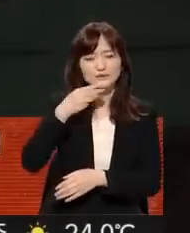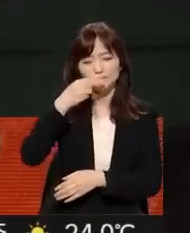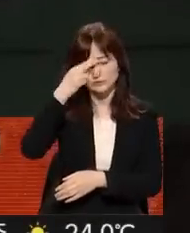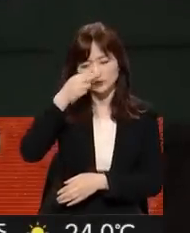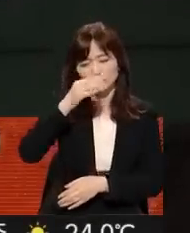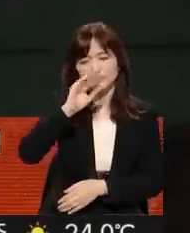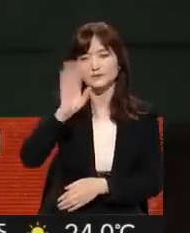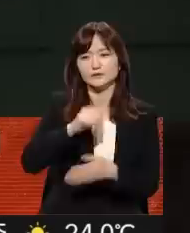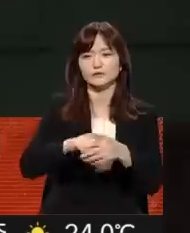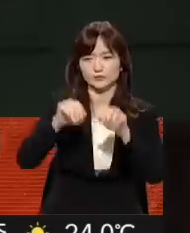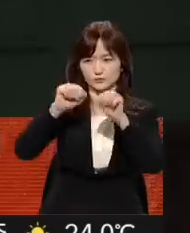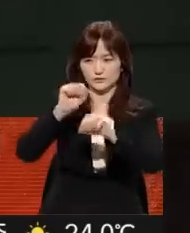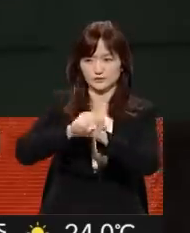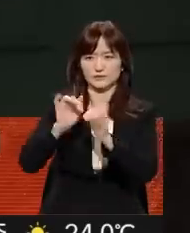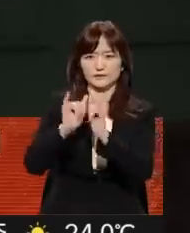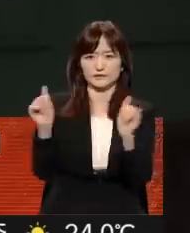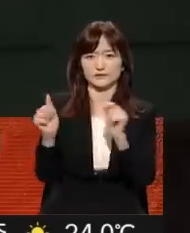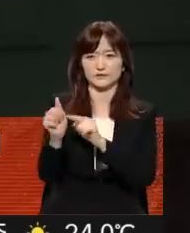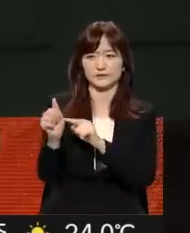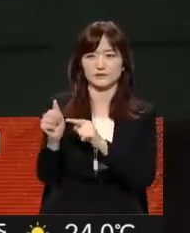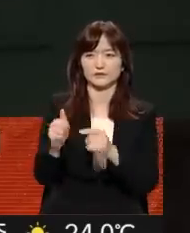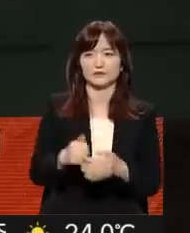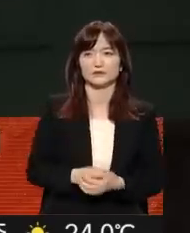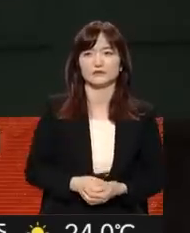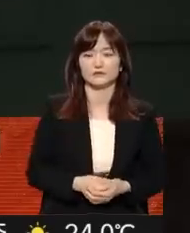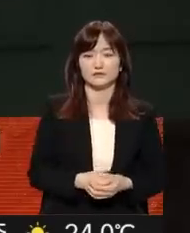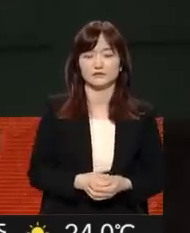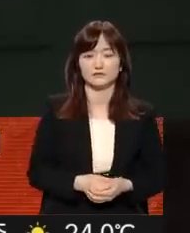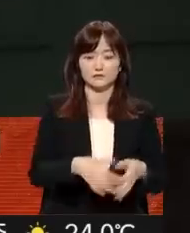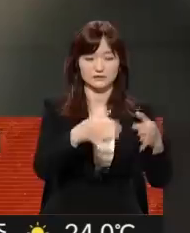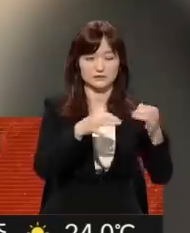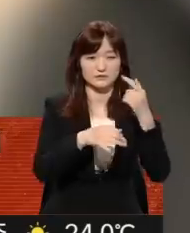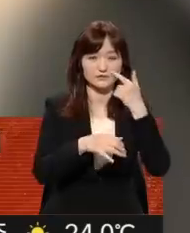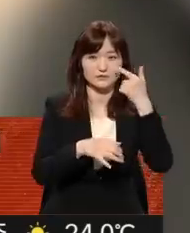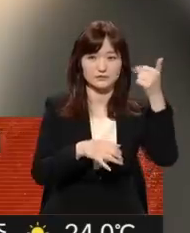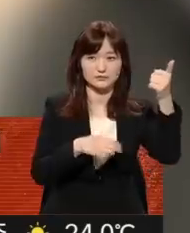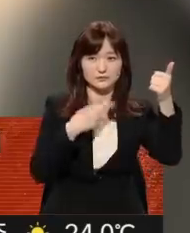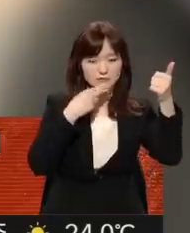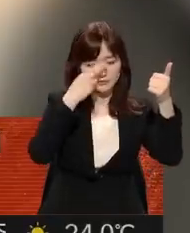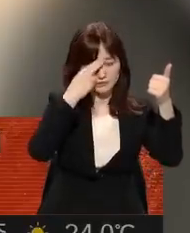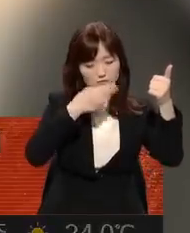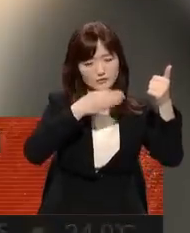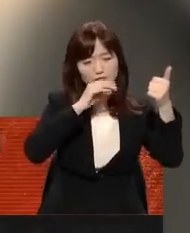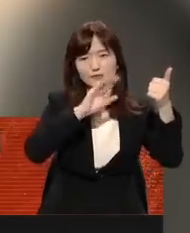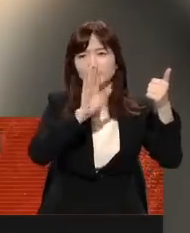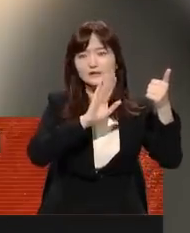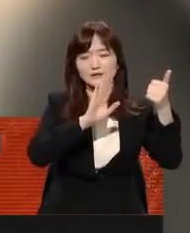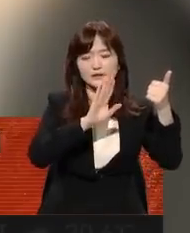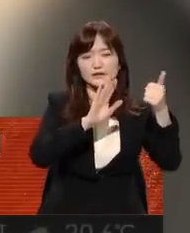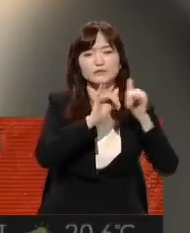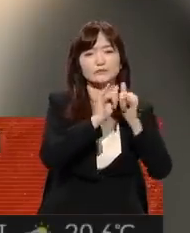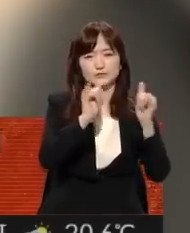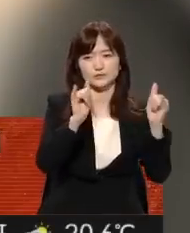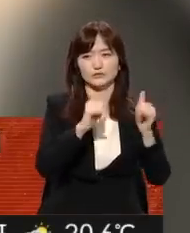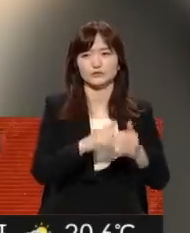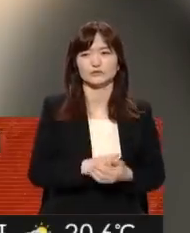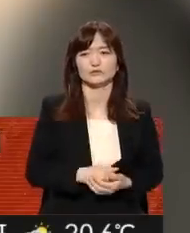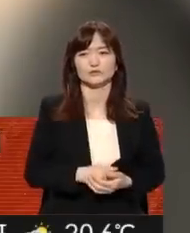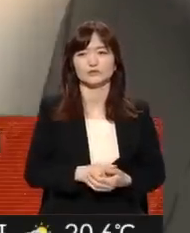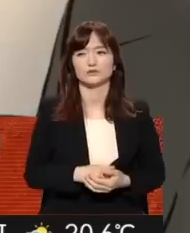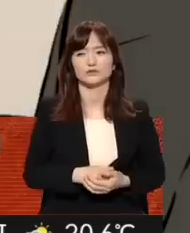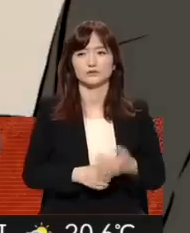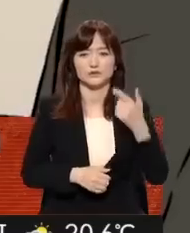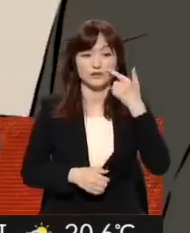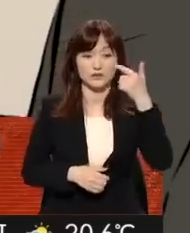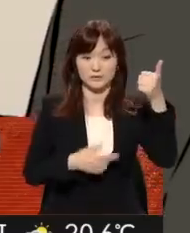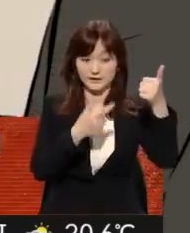좋아하는 사람이었다고 합니다. 또 그럴게요. 이 김 씨의 아버지가 평생 술을 단 한 모금도 안 하시던 분이셨다고 합니다. 그렇기 때문에 늘